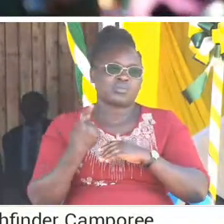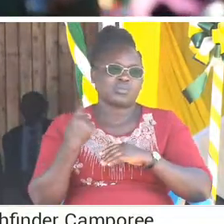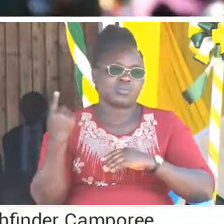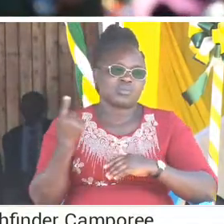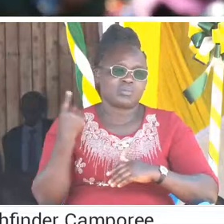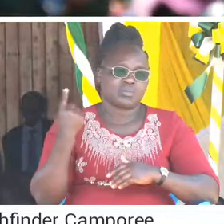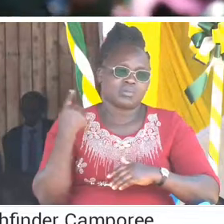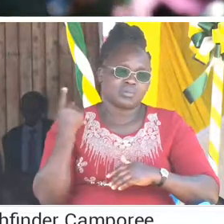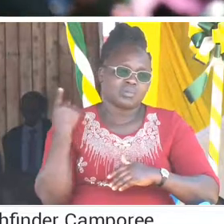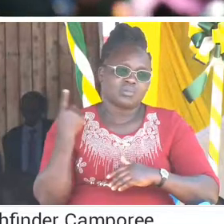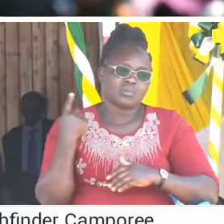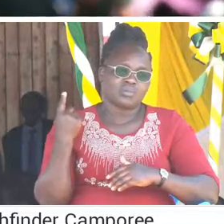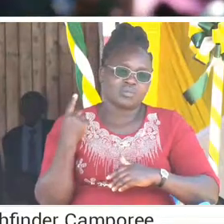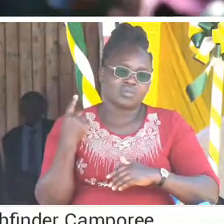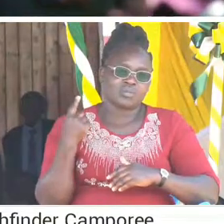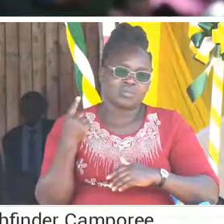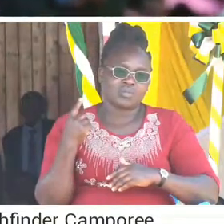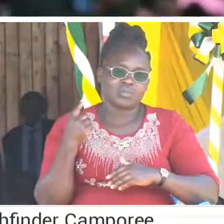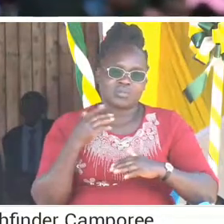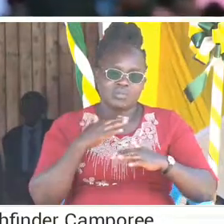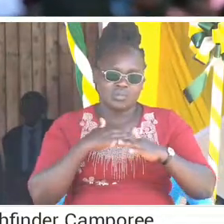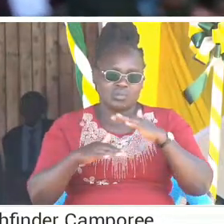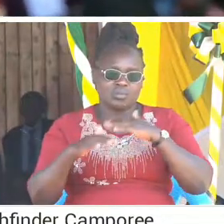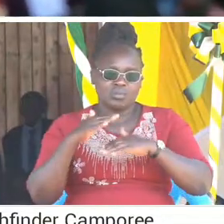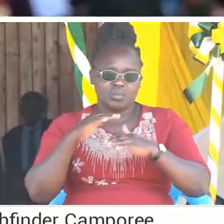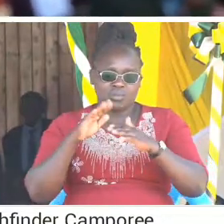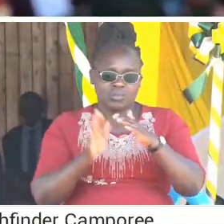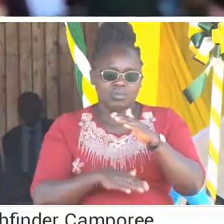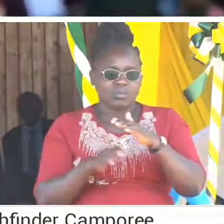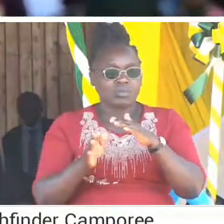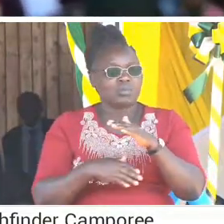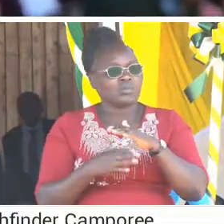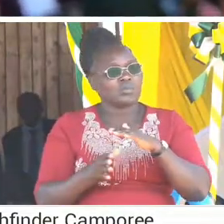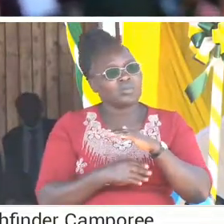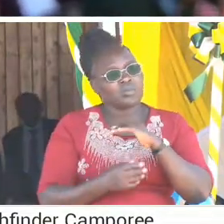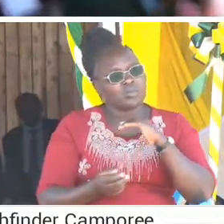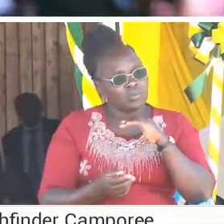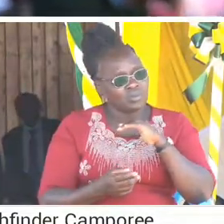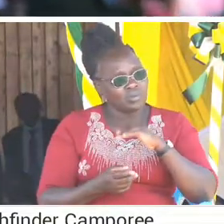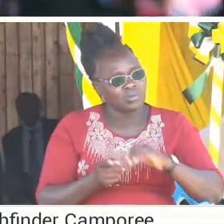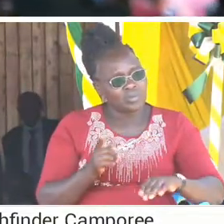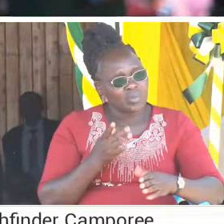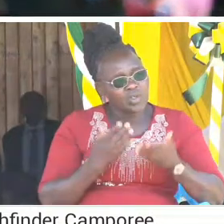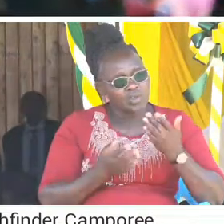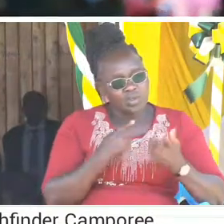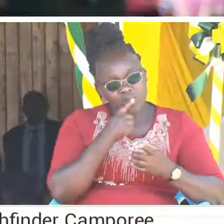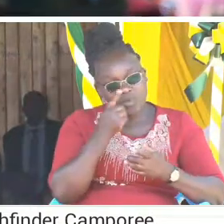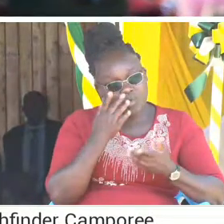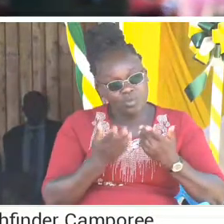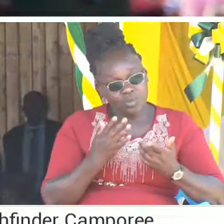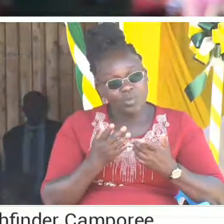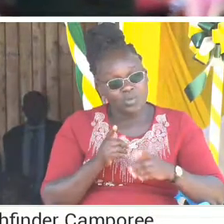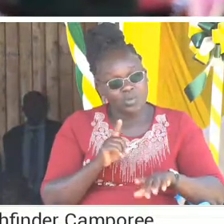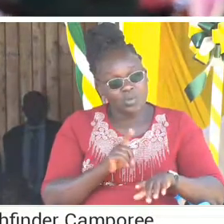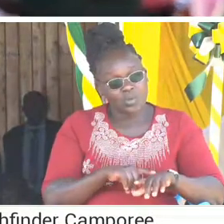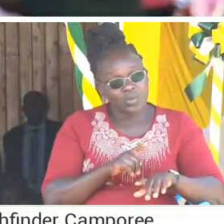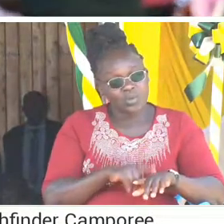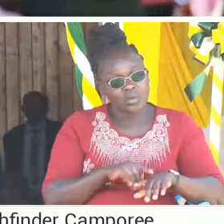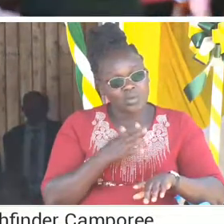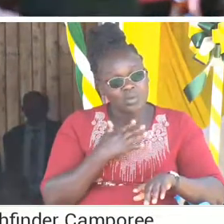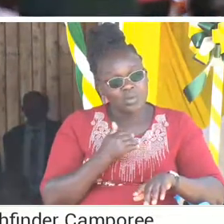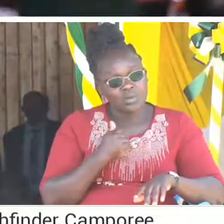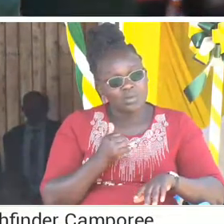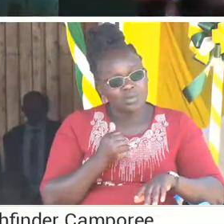zinaondolewa. Unavyopanda peke yako, chini ngazi zinaondolewa. Na kwa bahati mbaya ukalazimika kushuka, anguko